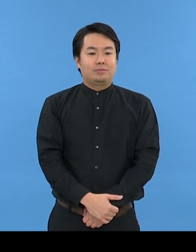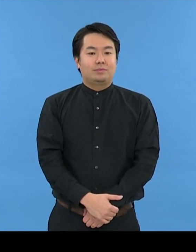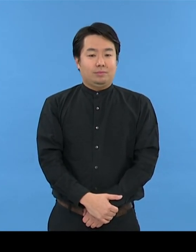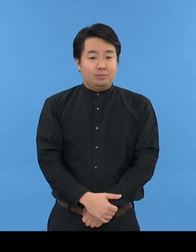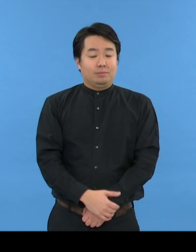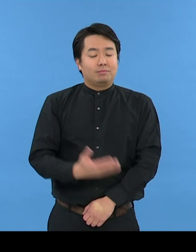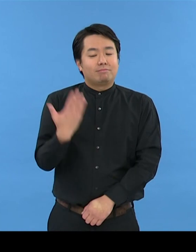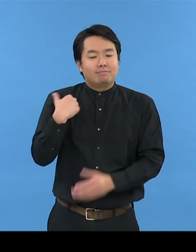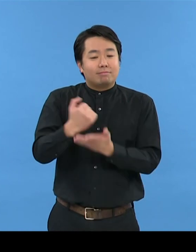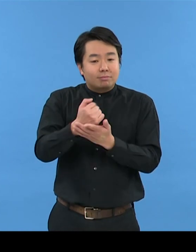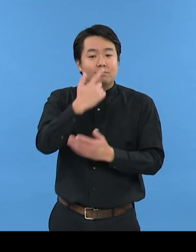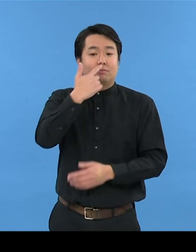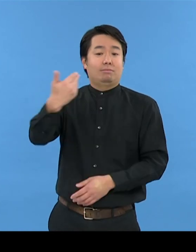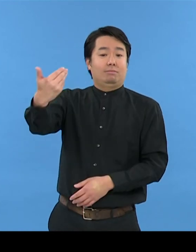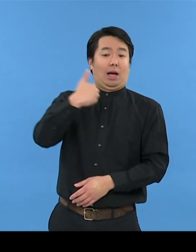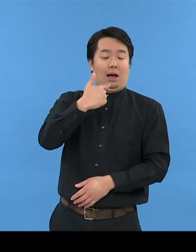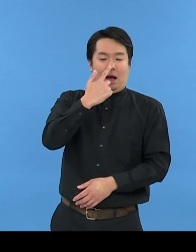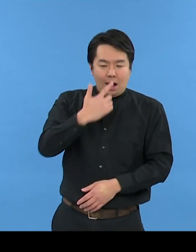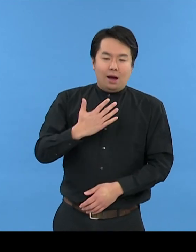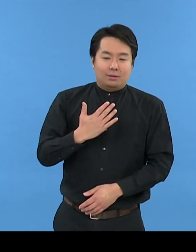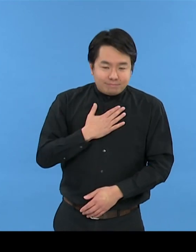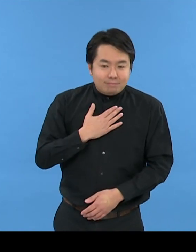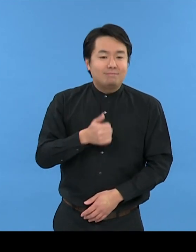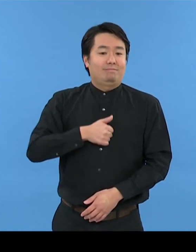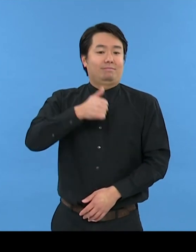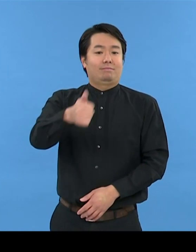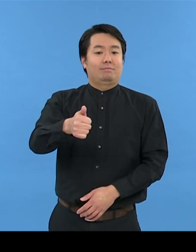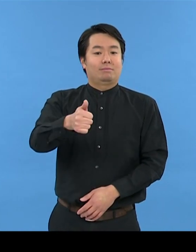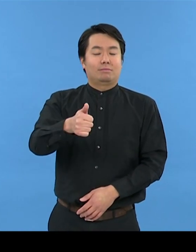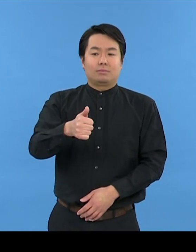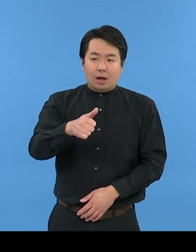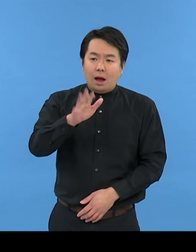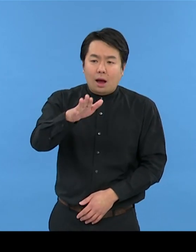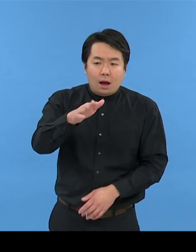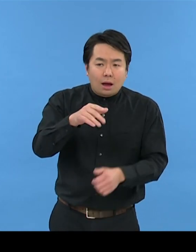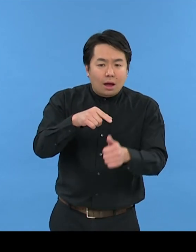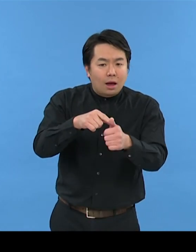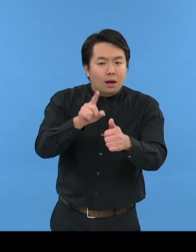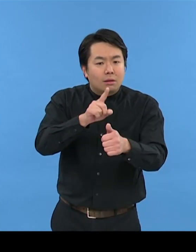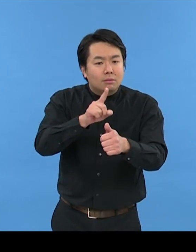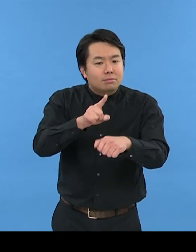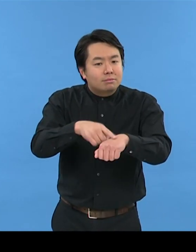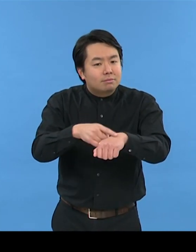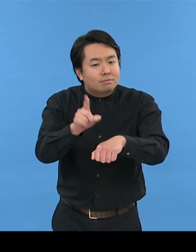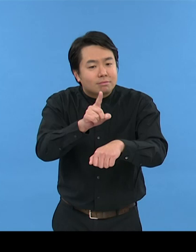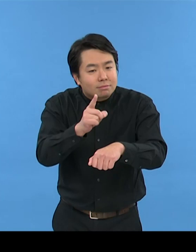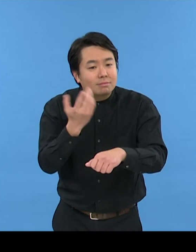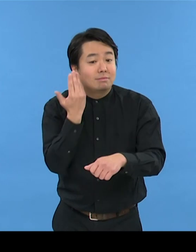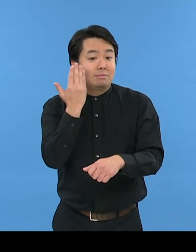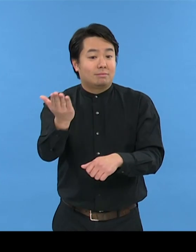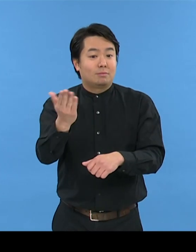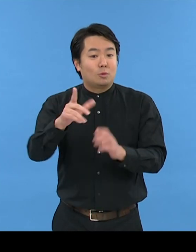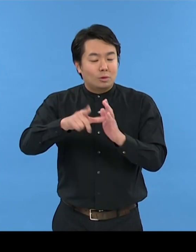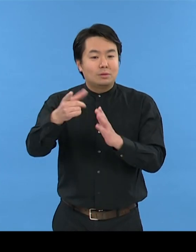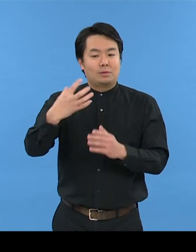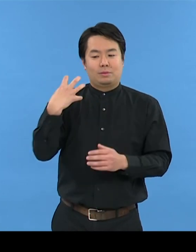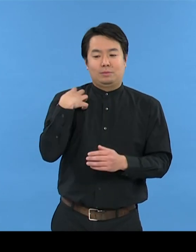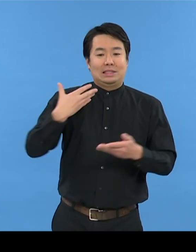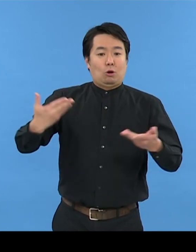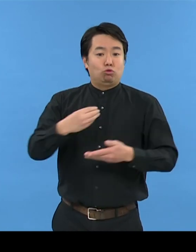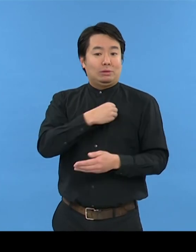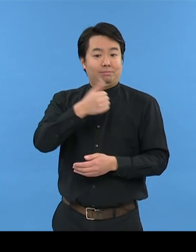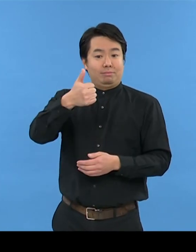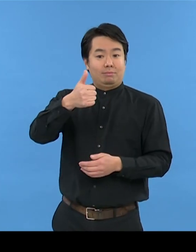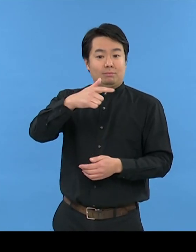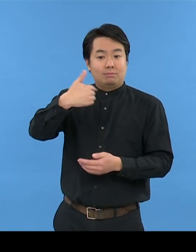ことになっていますである時私も頼まれていきましたでそしてちょっとどういう方なんですかというふうにまあしようと担当